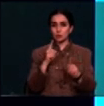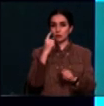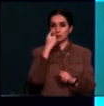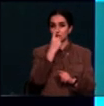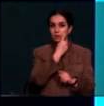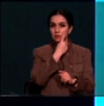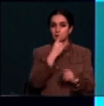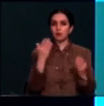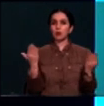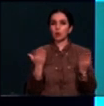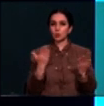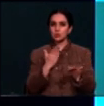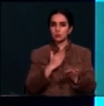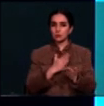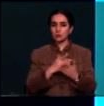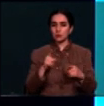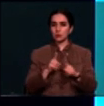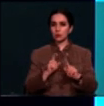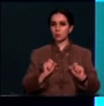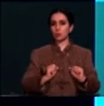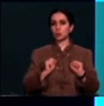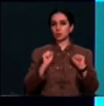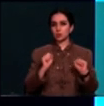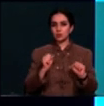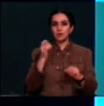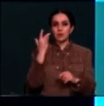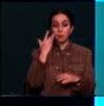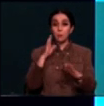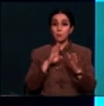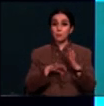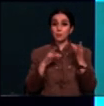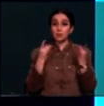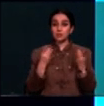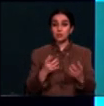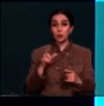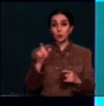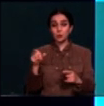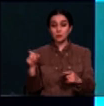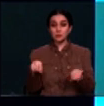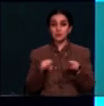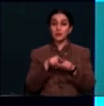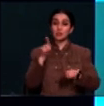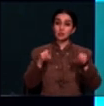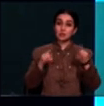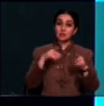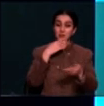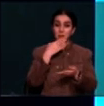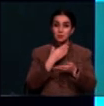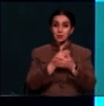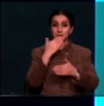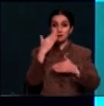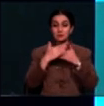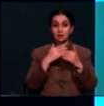глазах, какое свойственно мужественным и простым людям, видавшим часто и близко перед своими